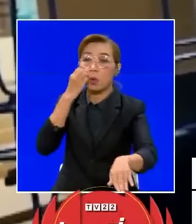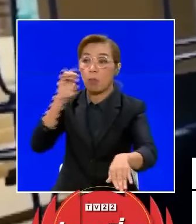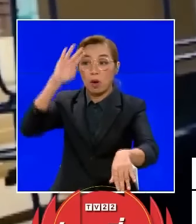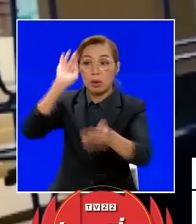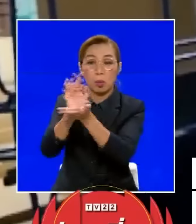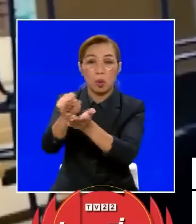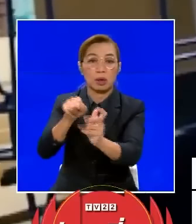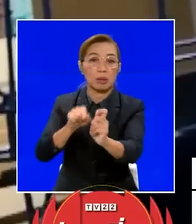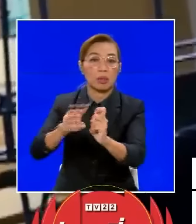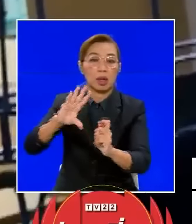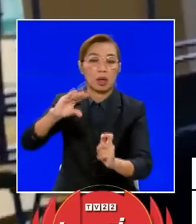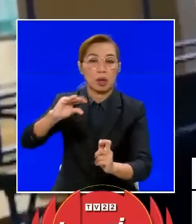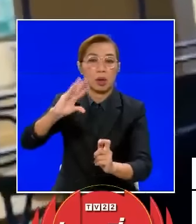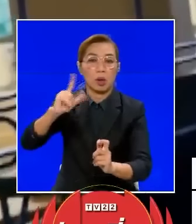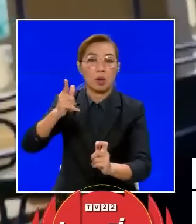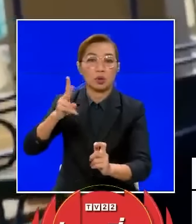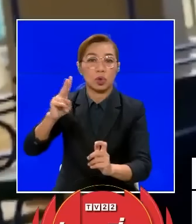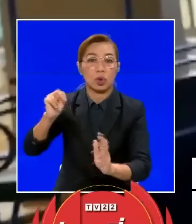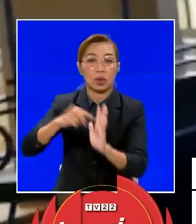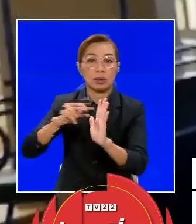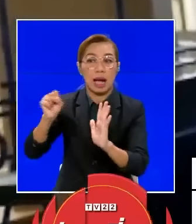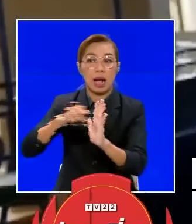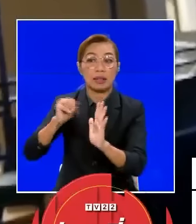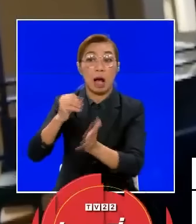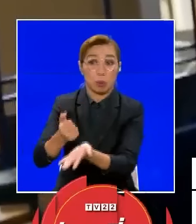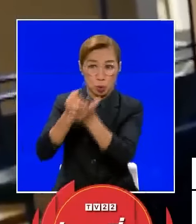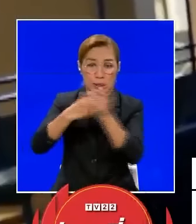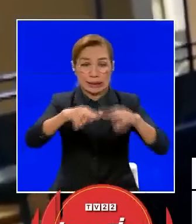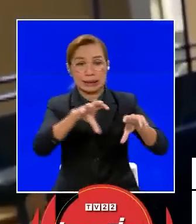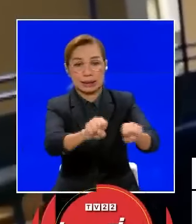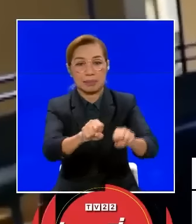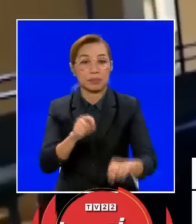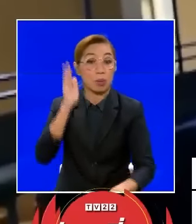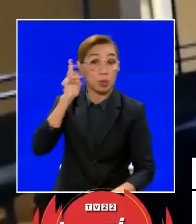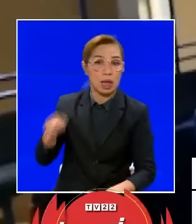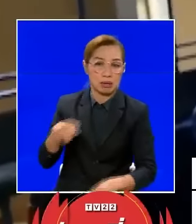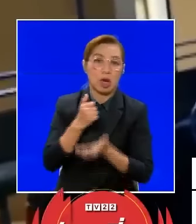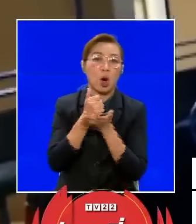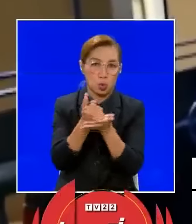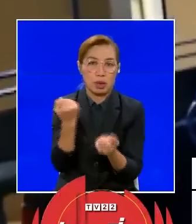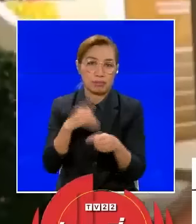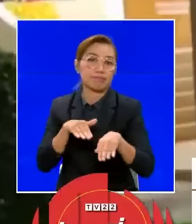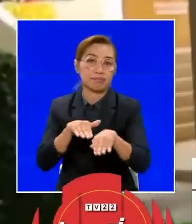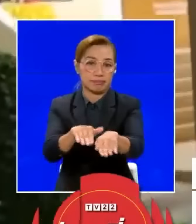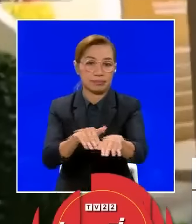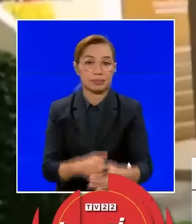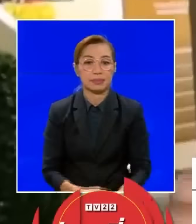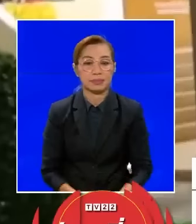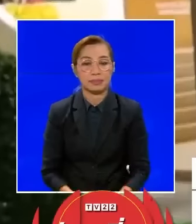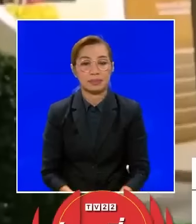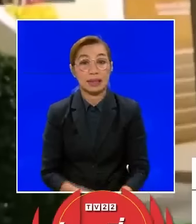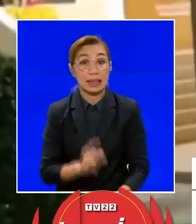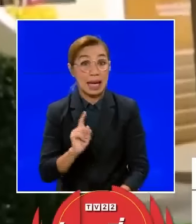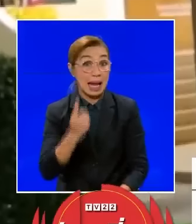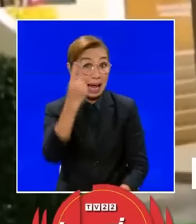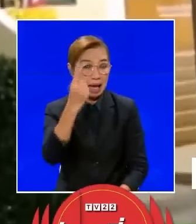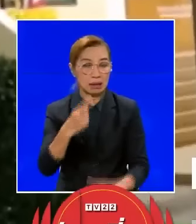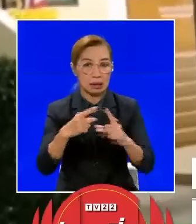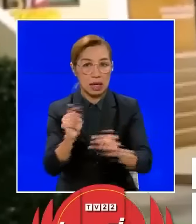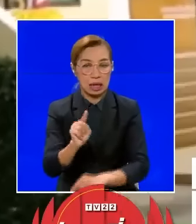ภ.โชคนา3ช่วยติดตามด้วยอ่ะไปฟังคุณปัญญาฮะคนนี้ช่วยขับรถตามฮะ ก็คือเหตุการณ์ที่เกิ